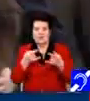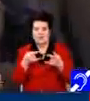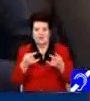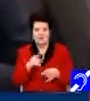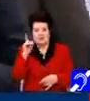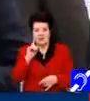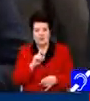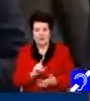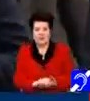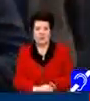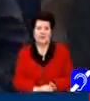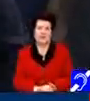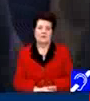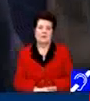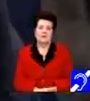este evreu.